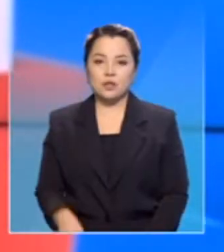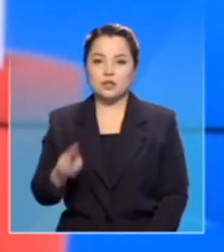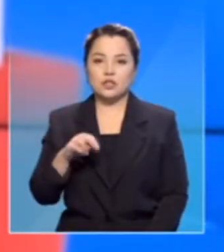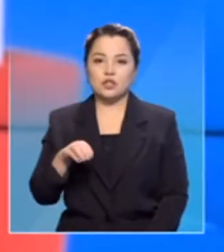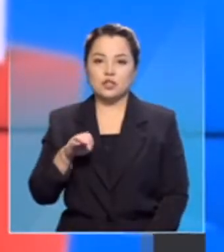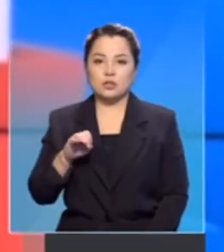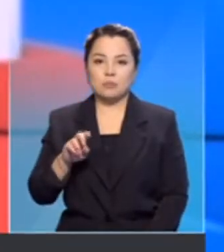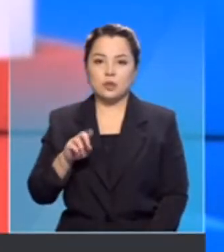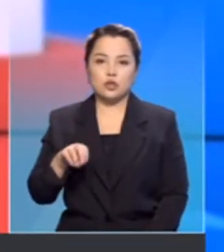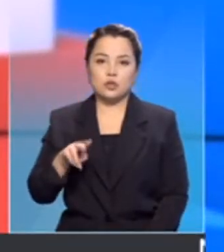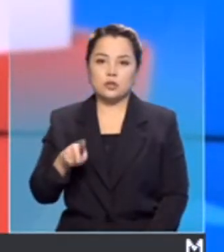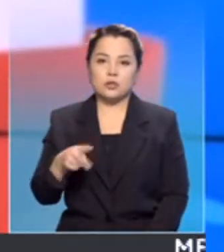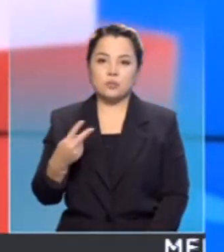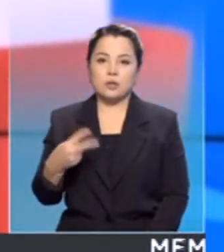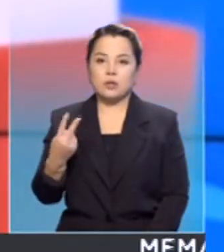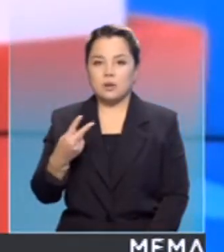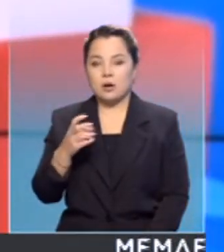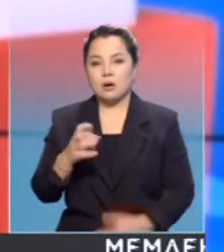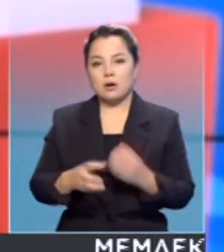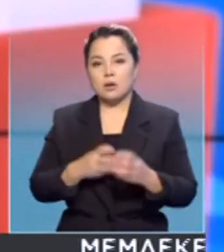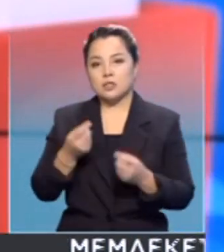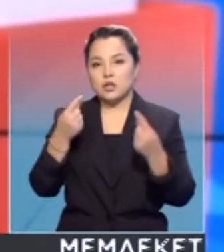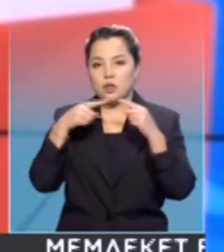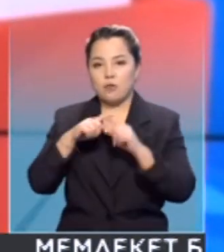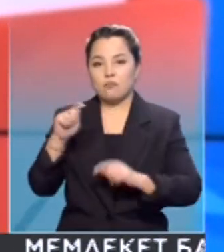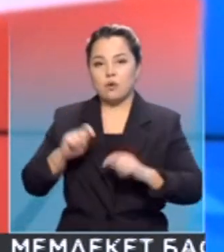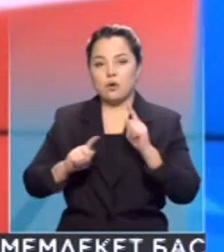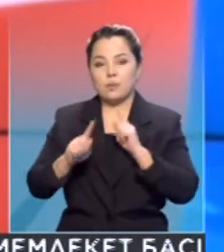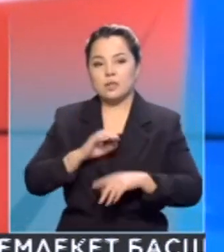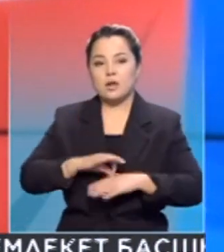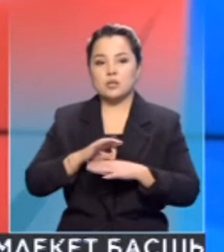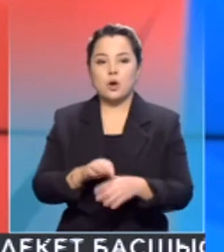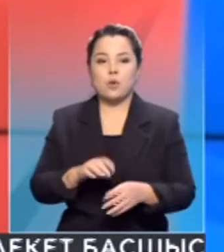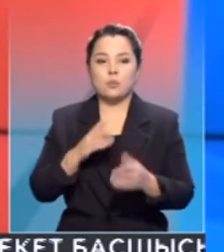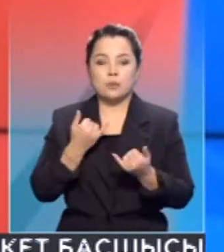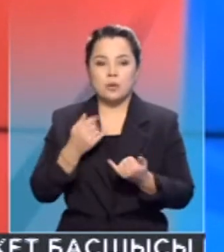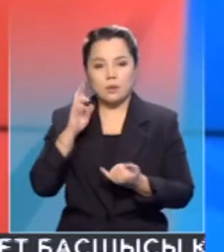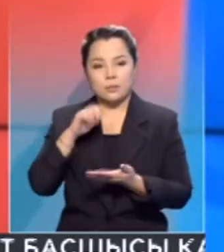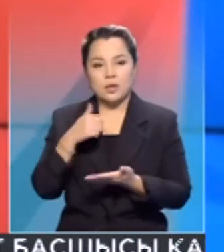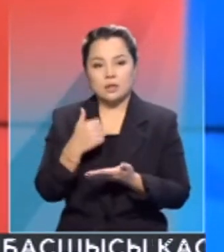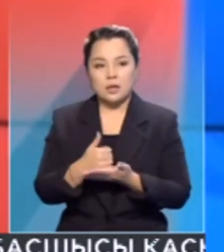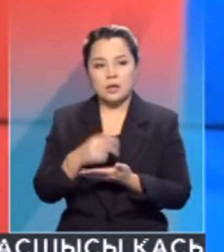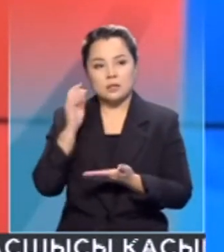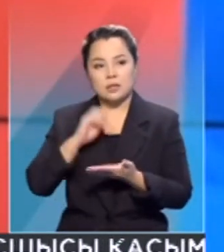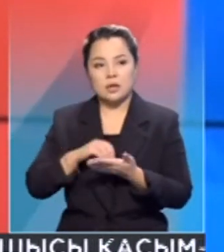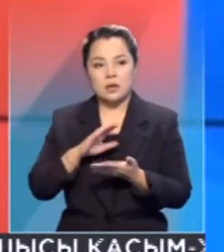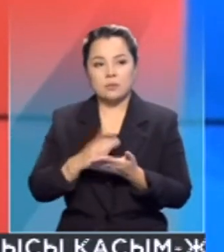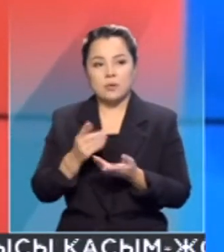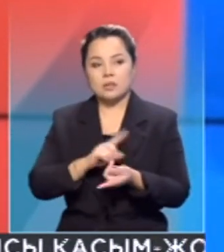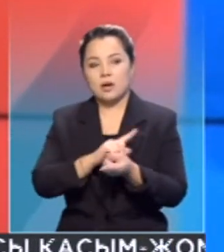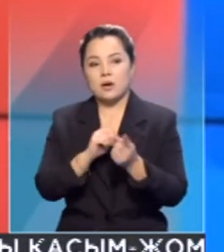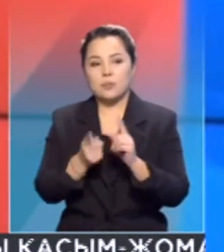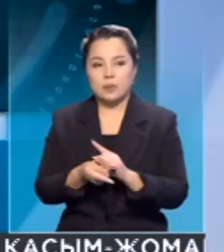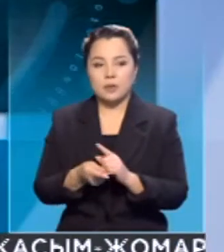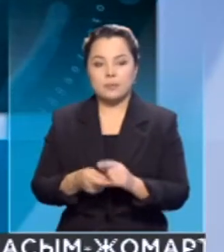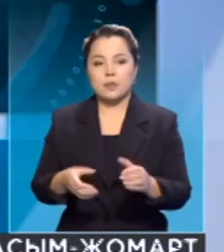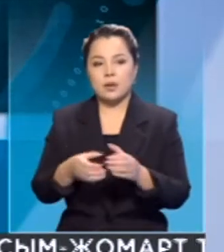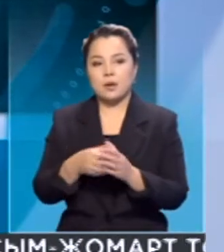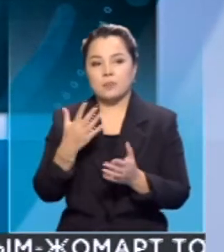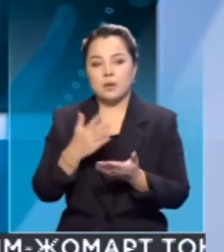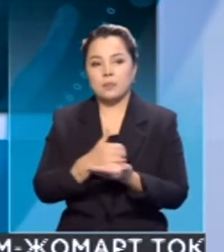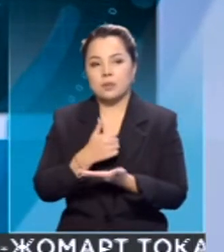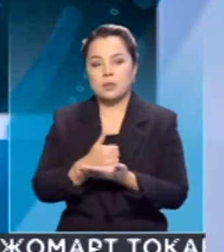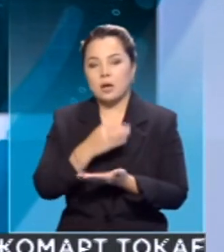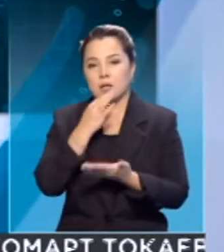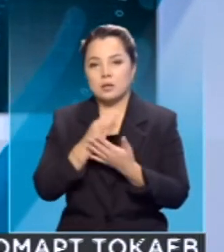Digital Bridge 2022 халықаралық технологиялық форумның пленарлық отырысында мемлекет басшысы Қазақстанның цифрлық трансформациясындағы 5